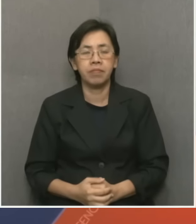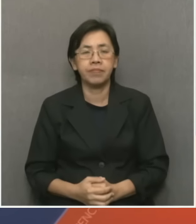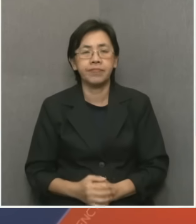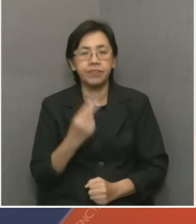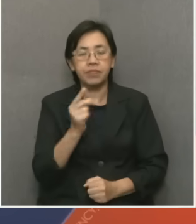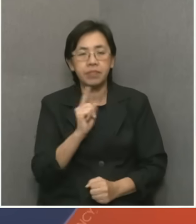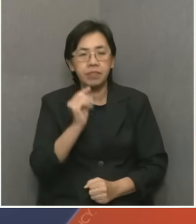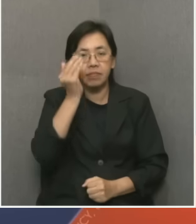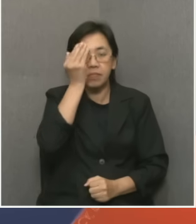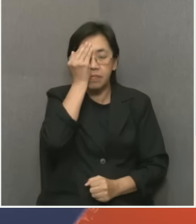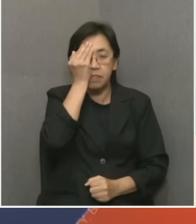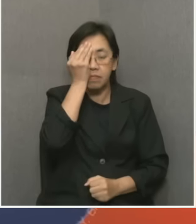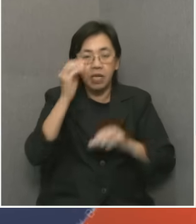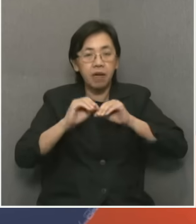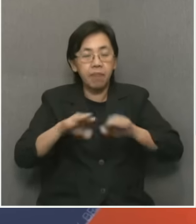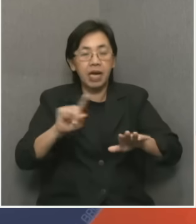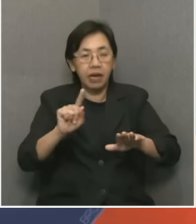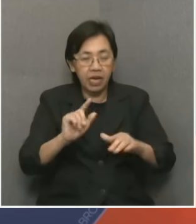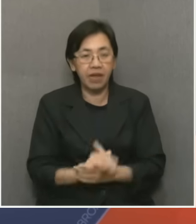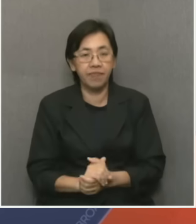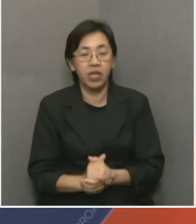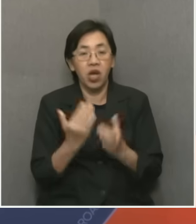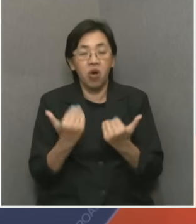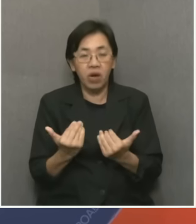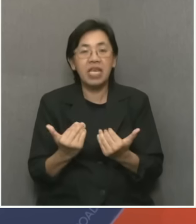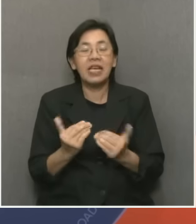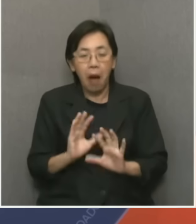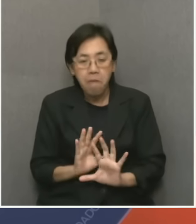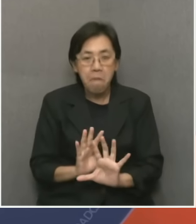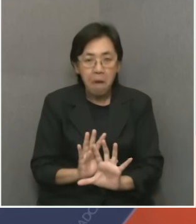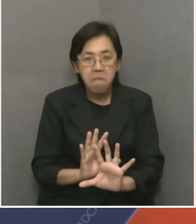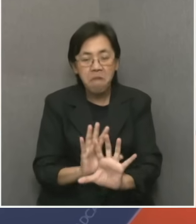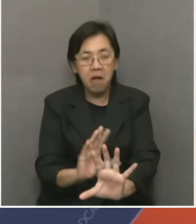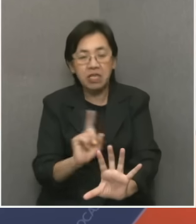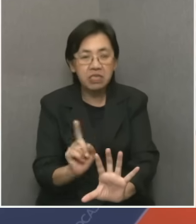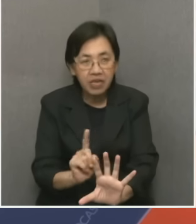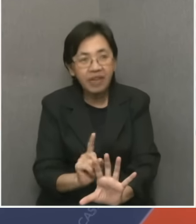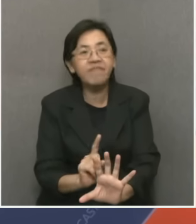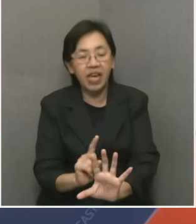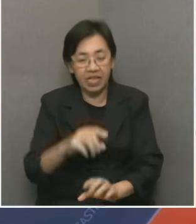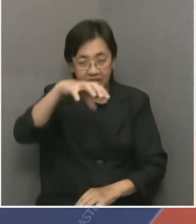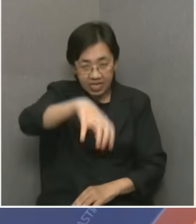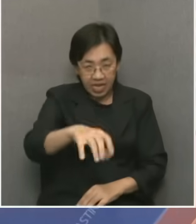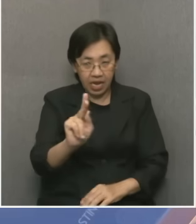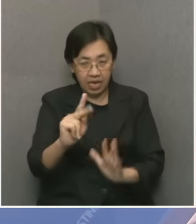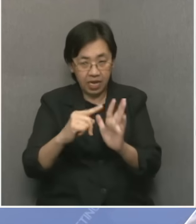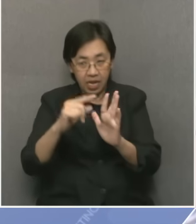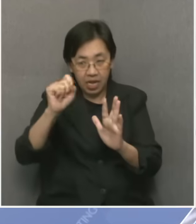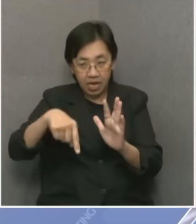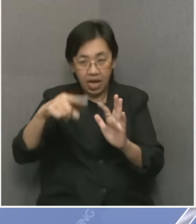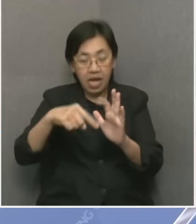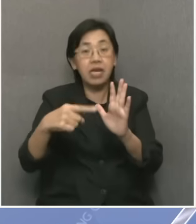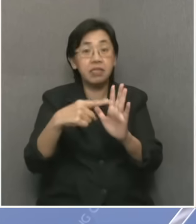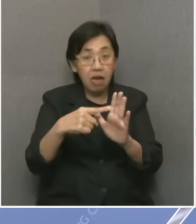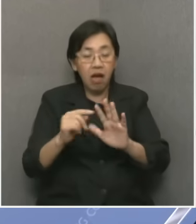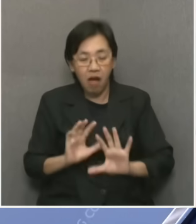อิสราเอลเนี่ยประกาศว่าวันนี้จะเดินหน้าเข้าไปปฏิบัติการในกาซานะครับ อย่างจำกัด